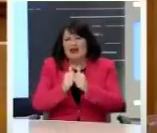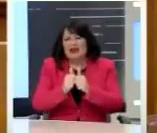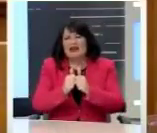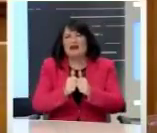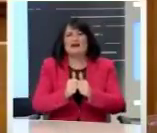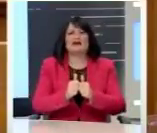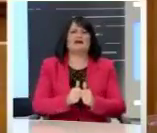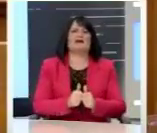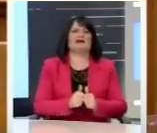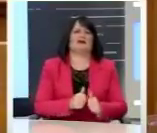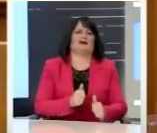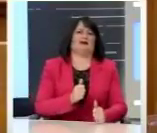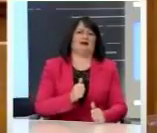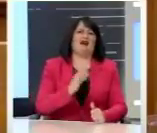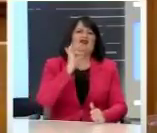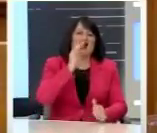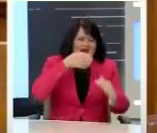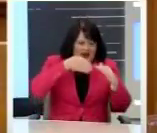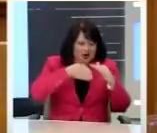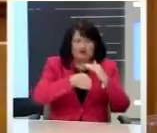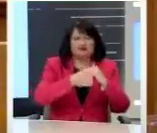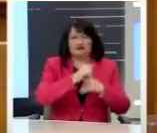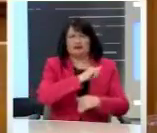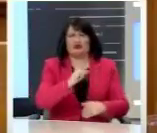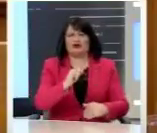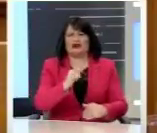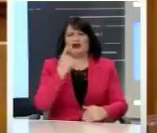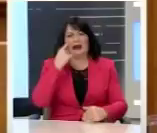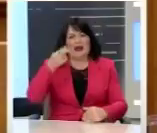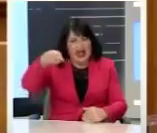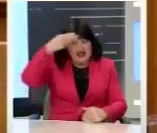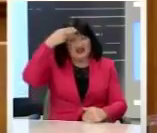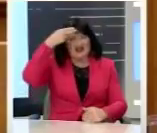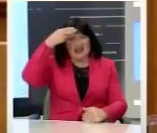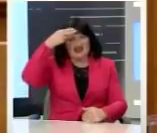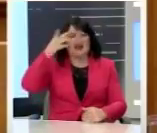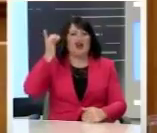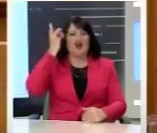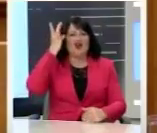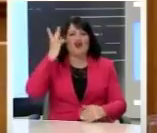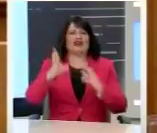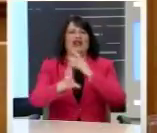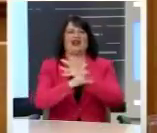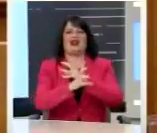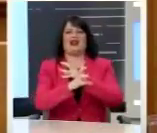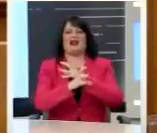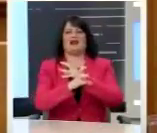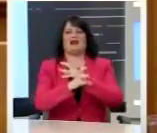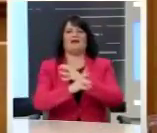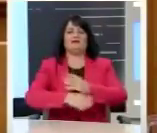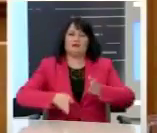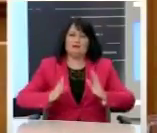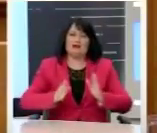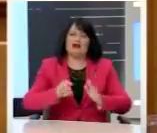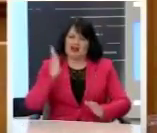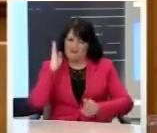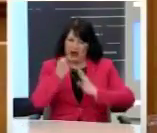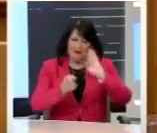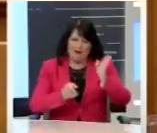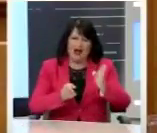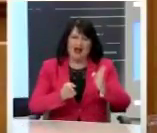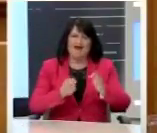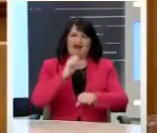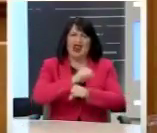παλαιό φάλιρο να ανέβει ποτέ πάνω. Αλλά τους βάζουν τη ρετσινιά. Καταδικάζονται 23 μήνες φυλακή. Συνεχίζουν.